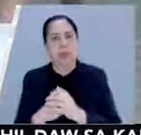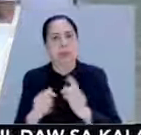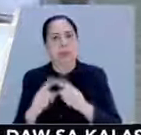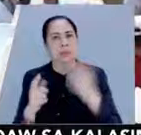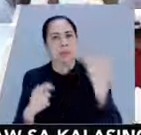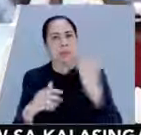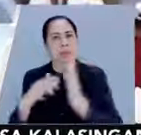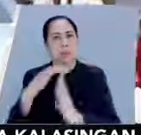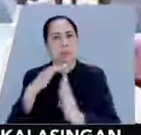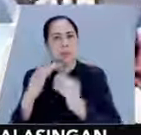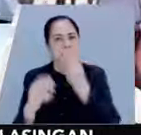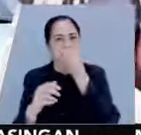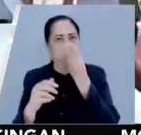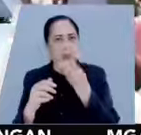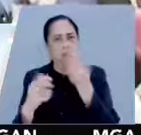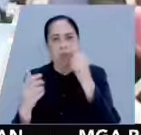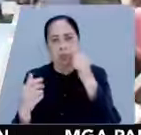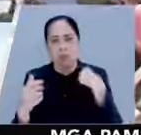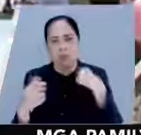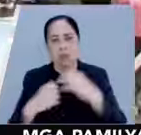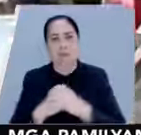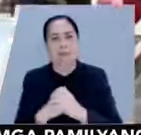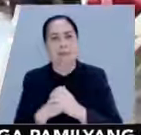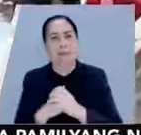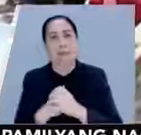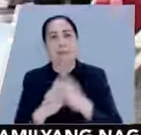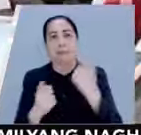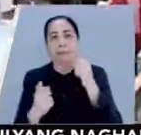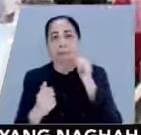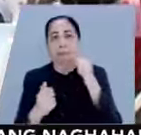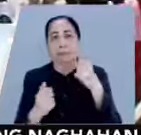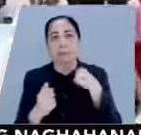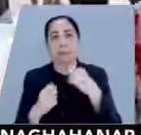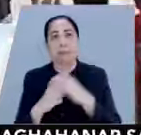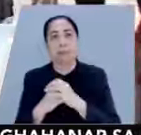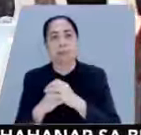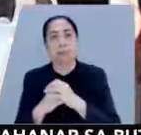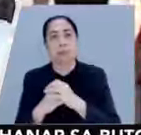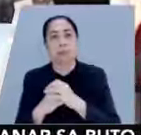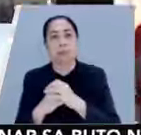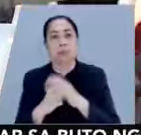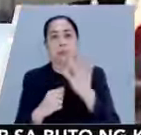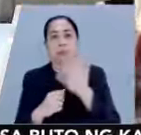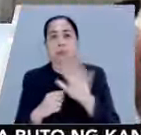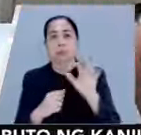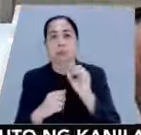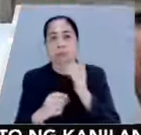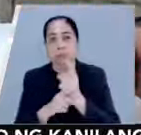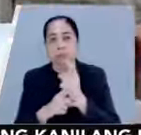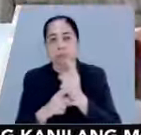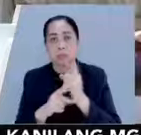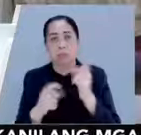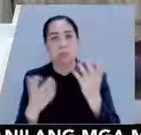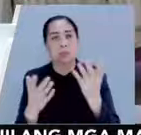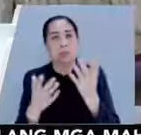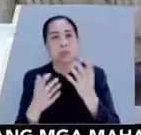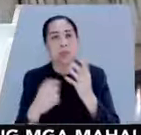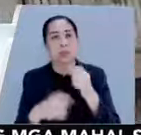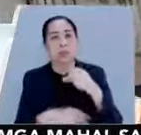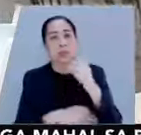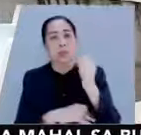kahapon. Mga kapuso, tumpak na ang pagtaya ng mga otoridad. Pagsapit ng alas 11 ng